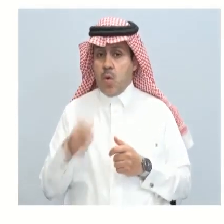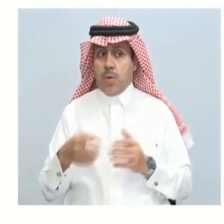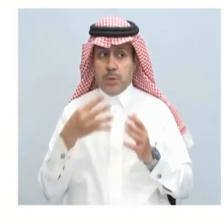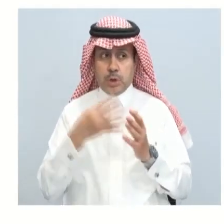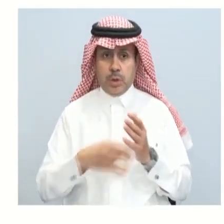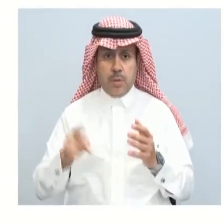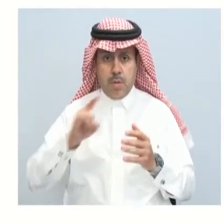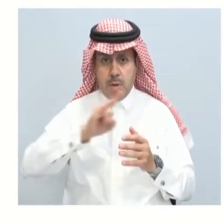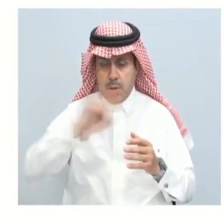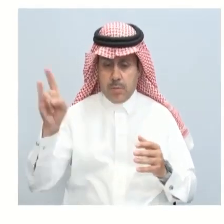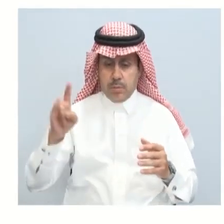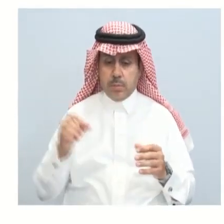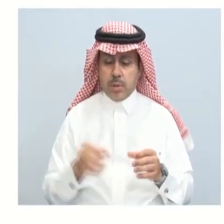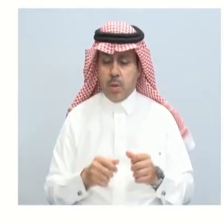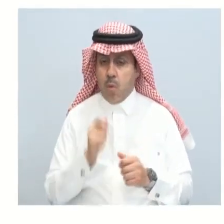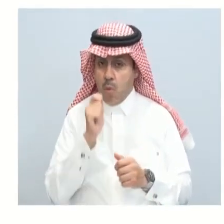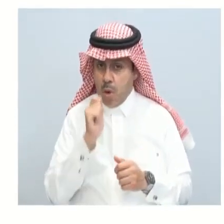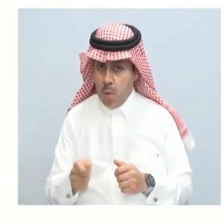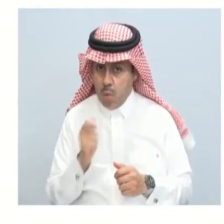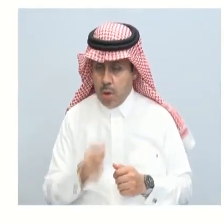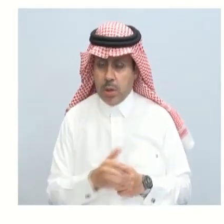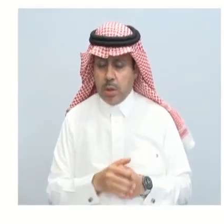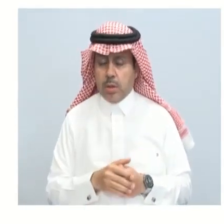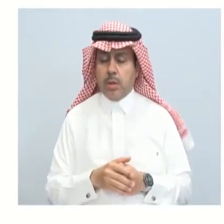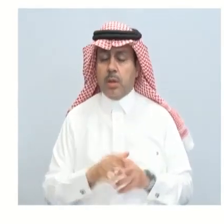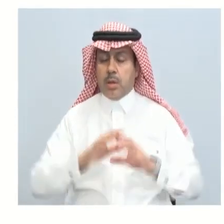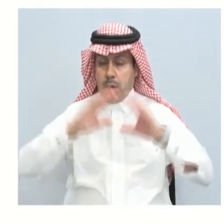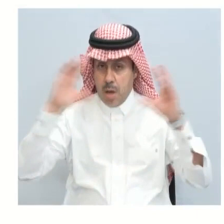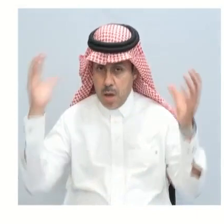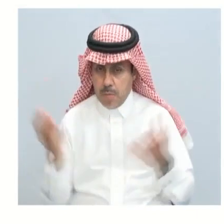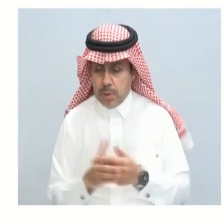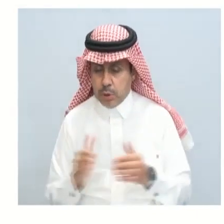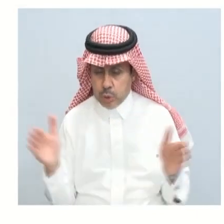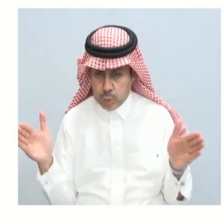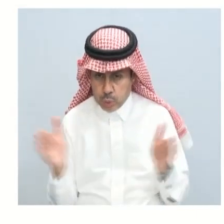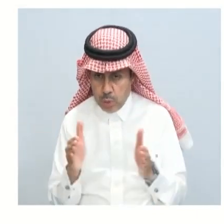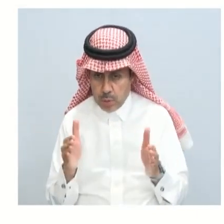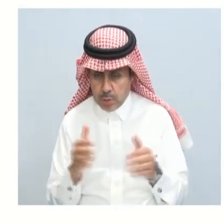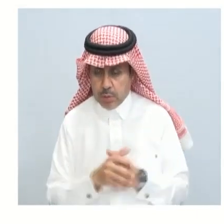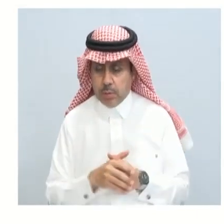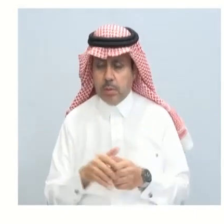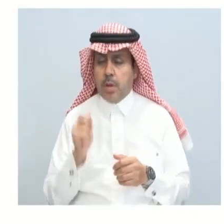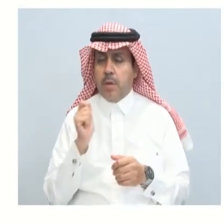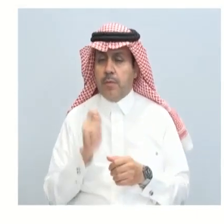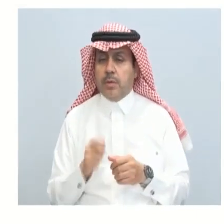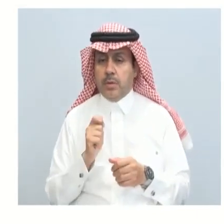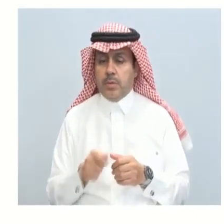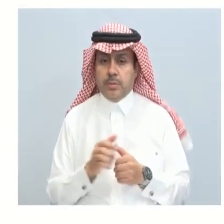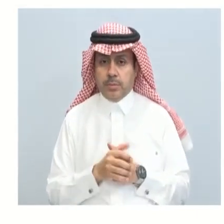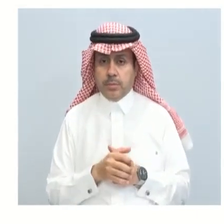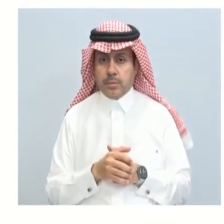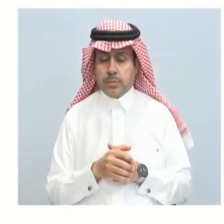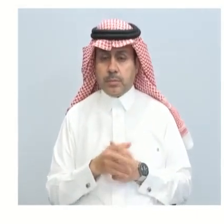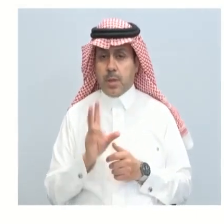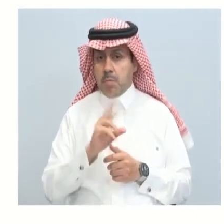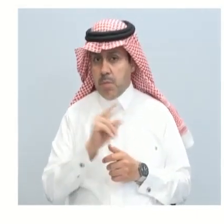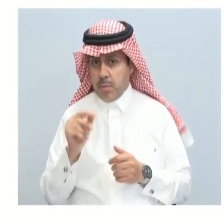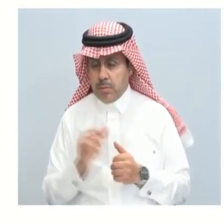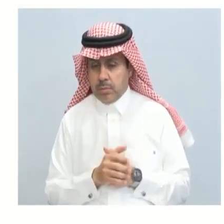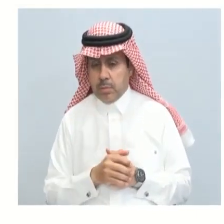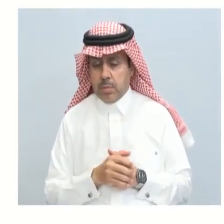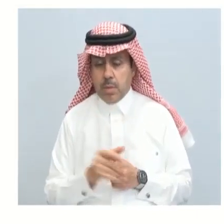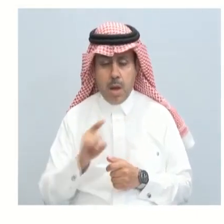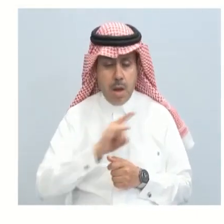لا يجوز وضع القوانين العامه التي تحدد عدد الاولاد في الانجاب كما لا يجوز